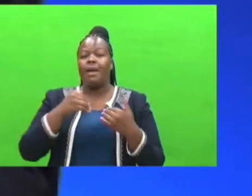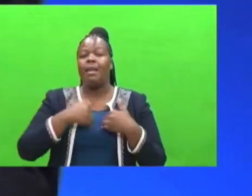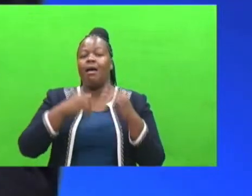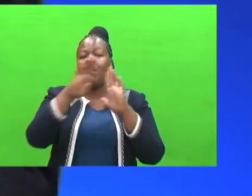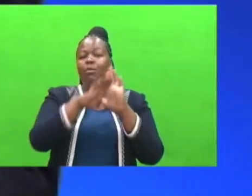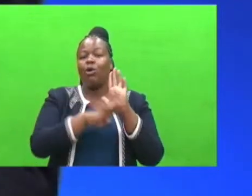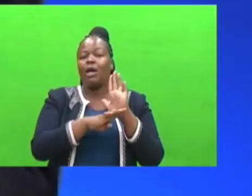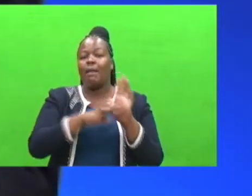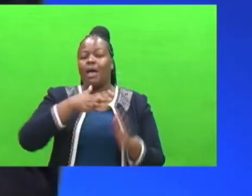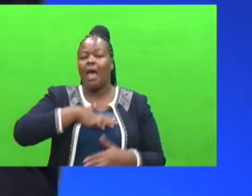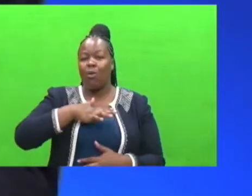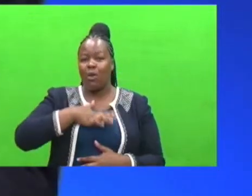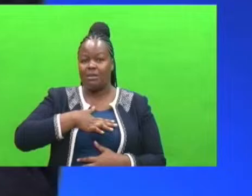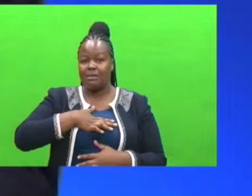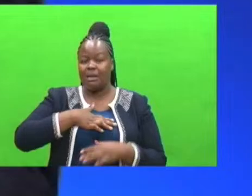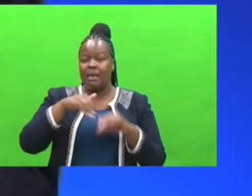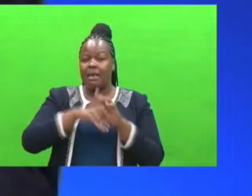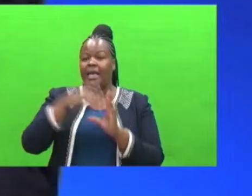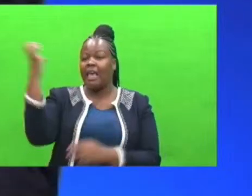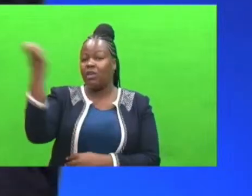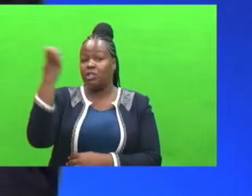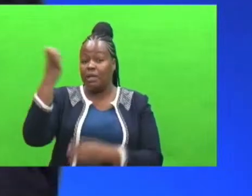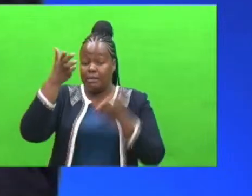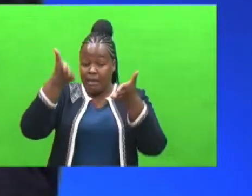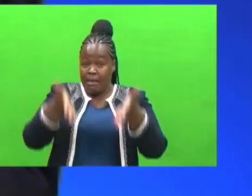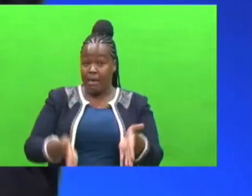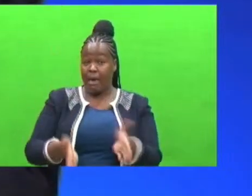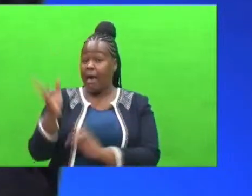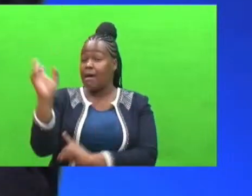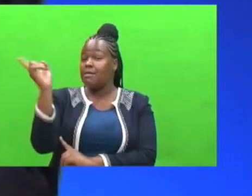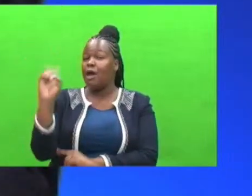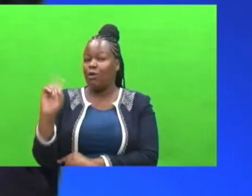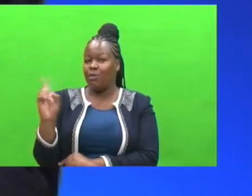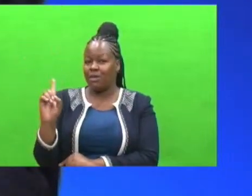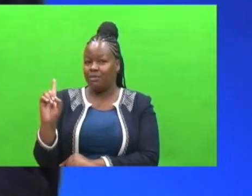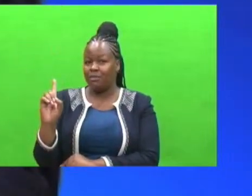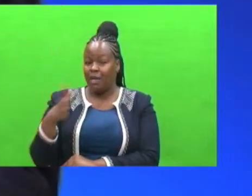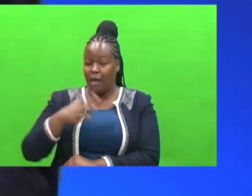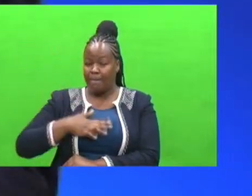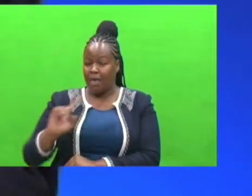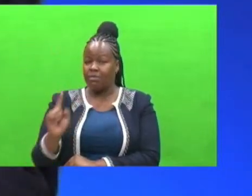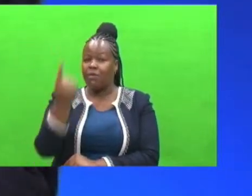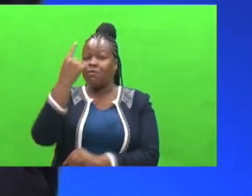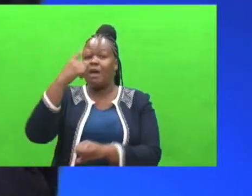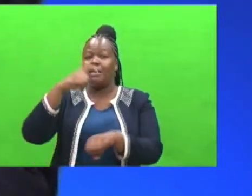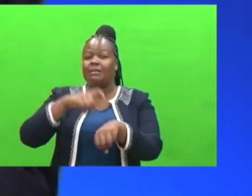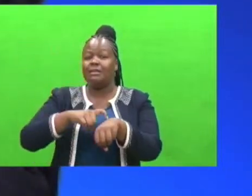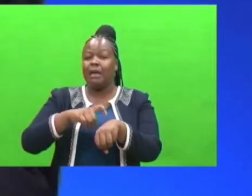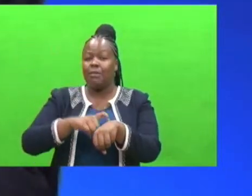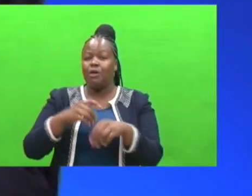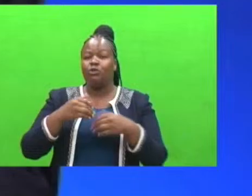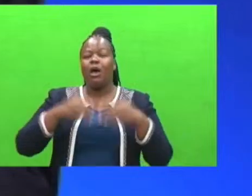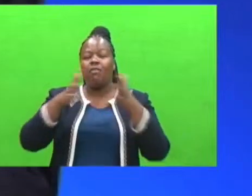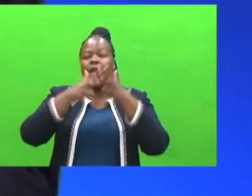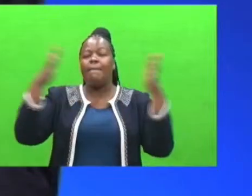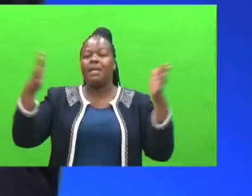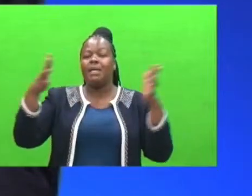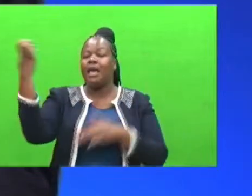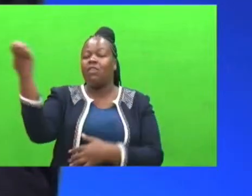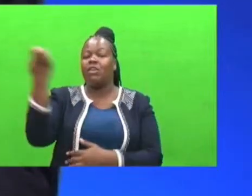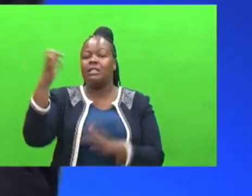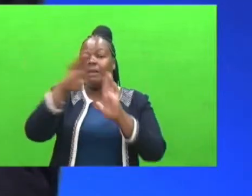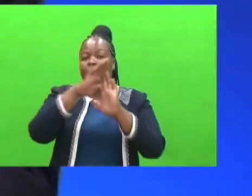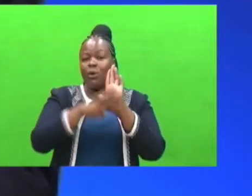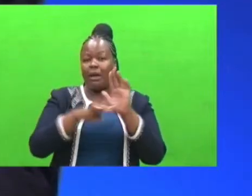outreach meetings here in Nairobi. It's my first time to hold a major evangelistic series in